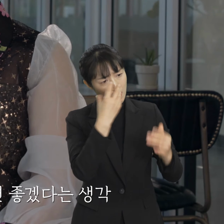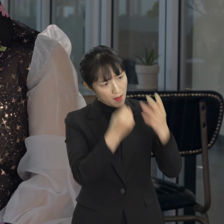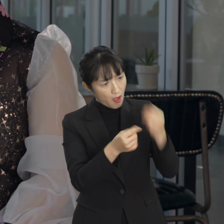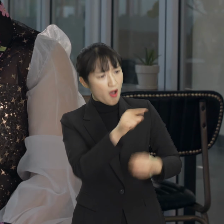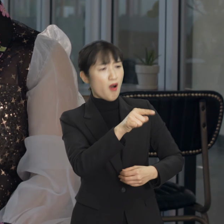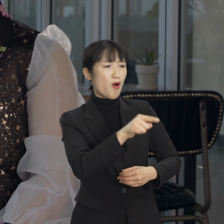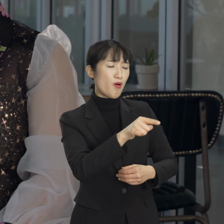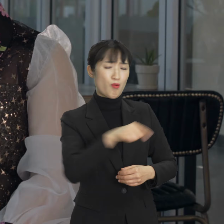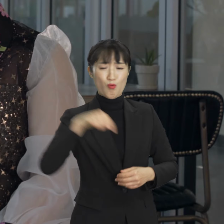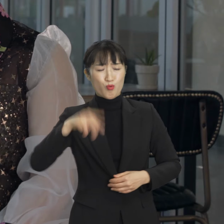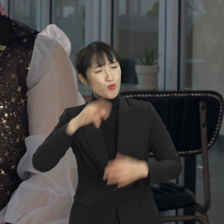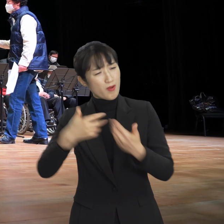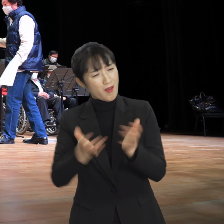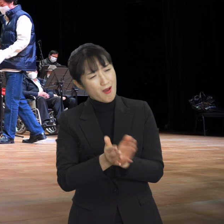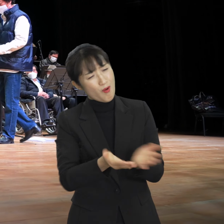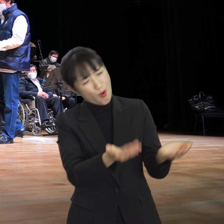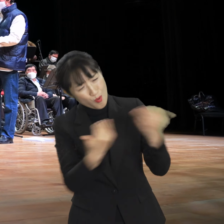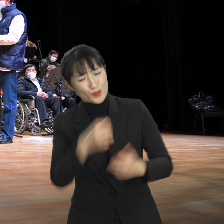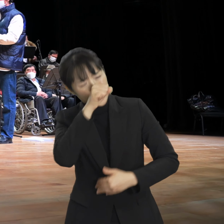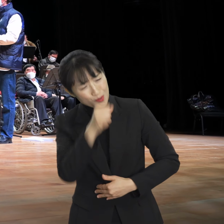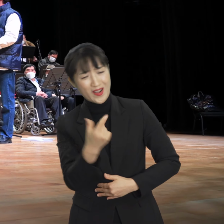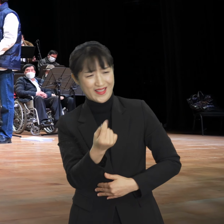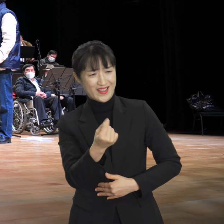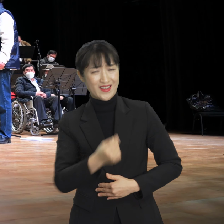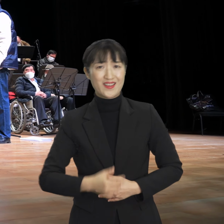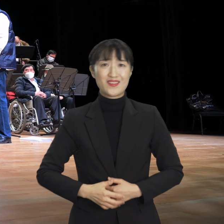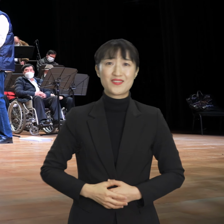좋겠다는 생각 항상 가지고 있고